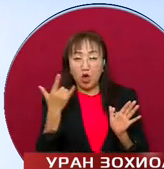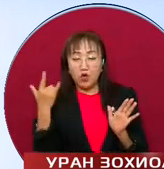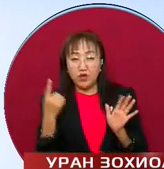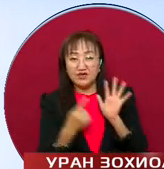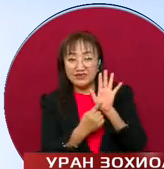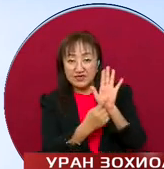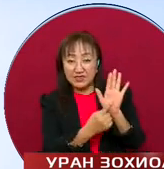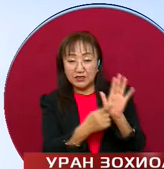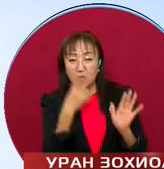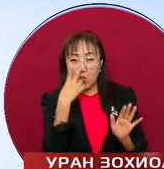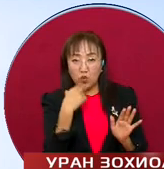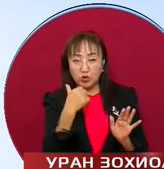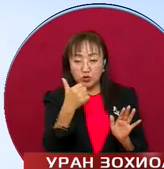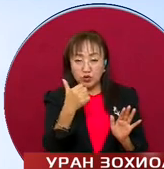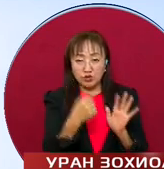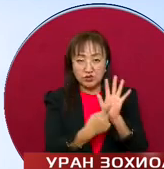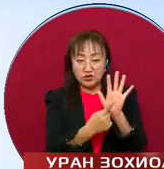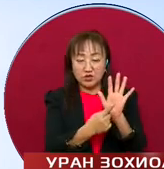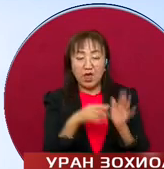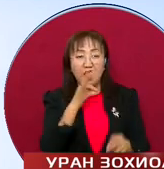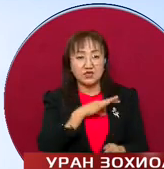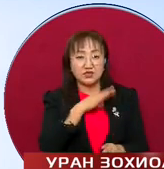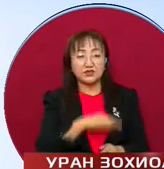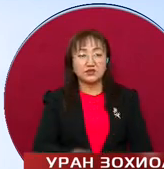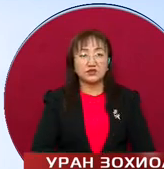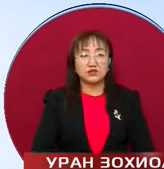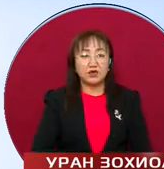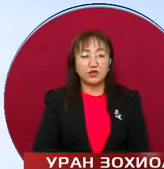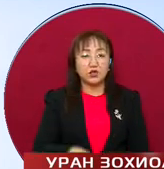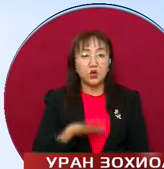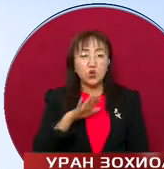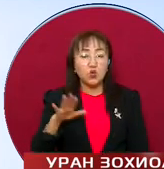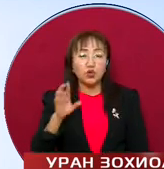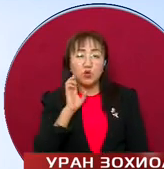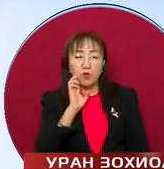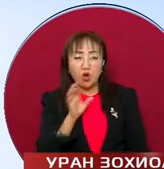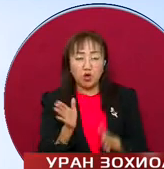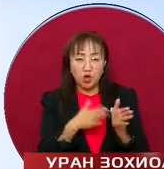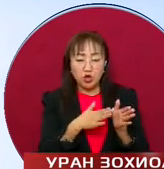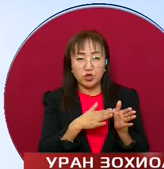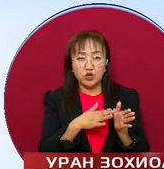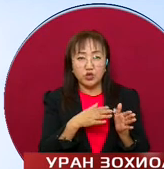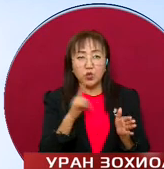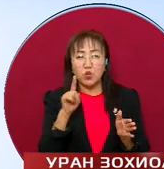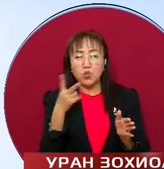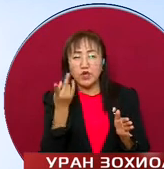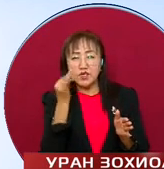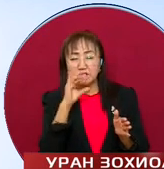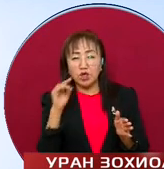дүрслэлийг ашиглажээ. Ингэснээр хүүхдийн бор хүүсийн говийг сэтгэлд